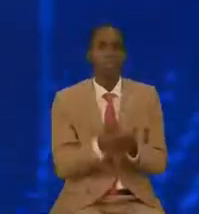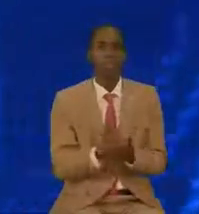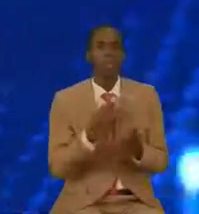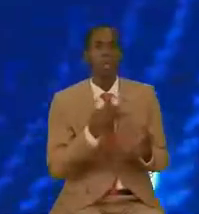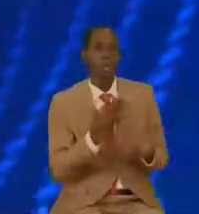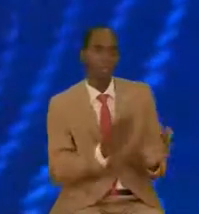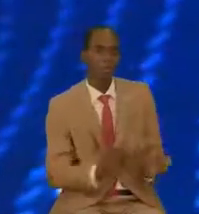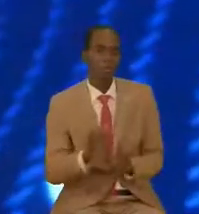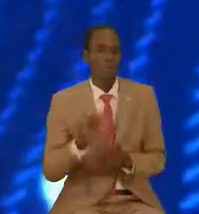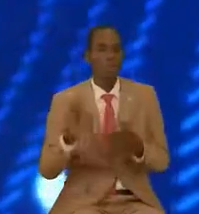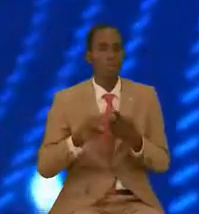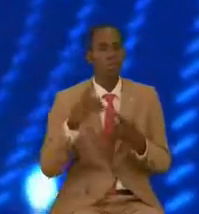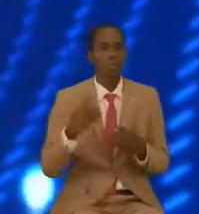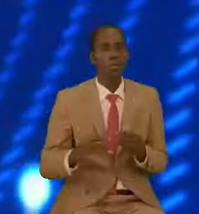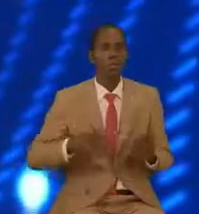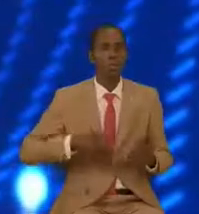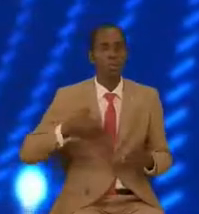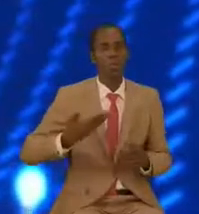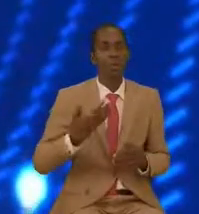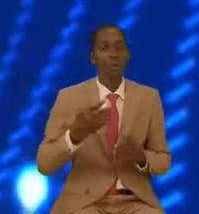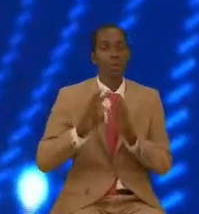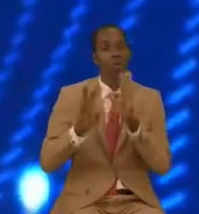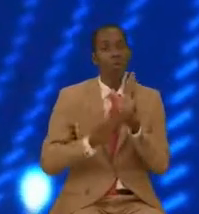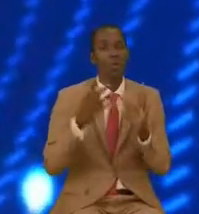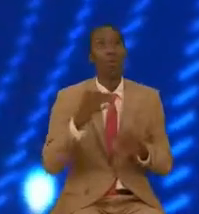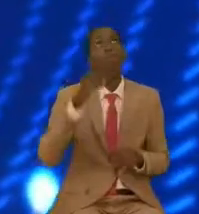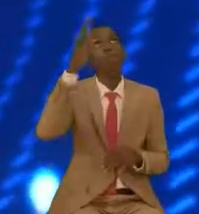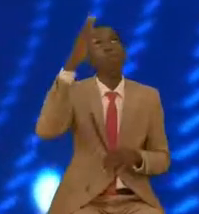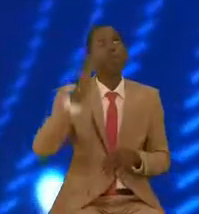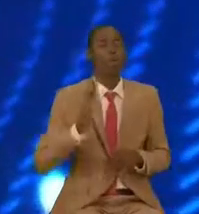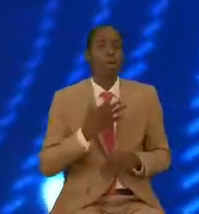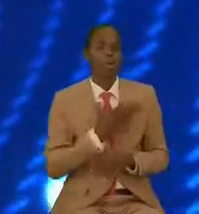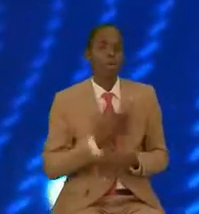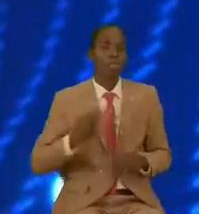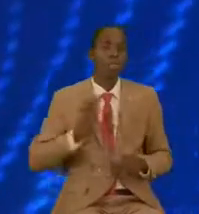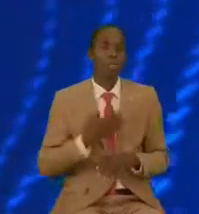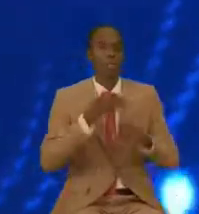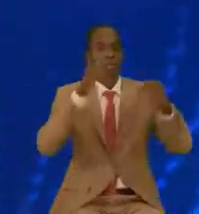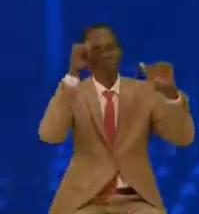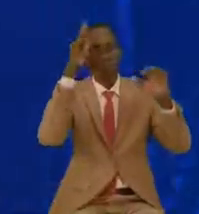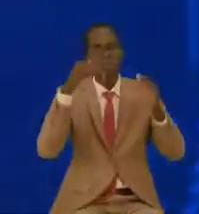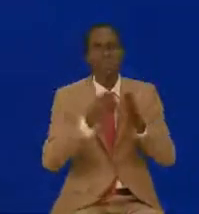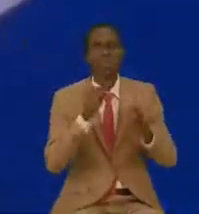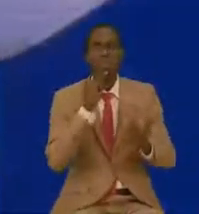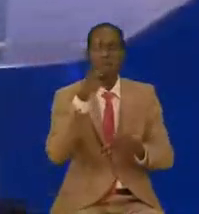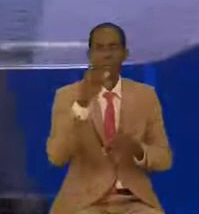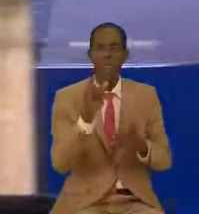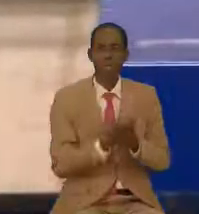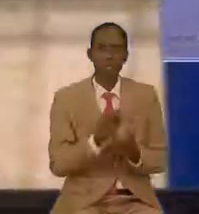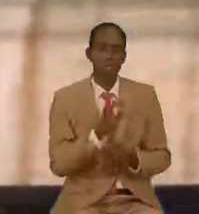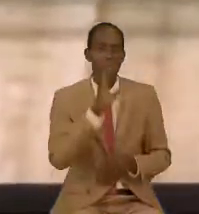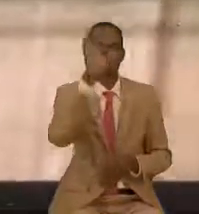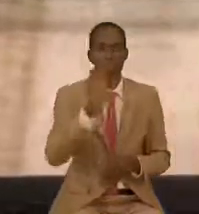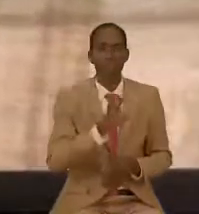l'amener dans sa vie selon la volonté de notre Dieu et Père. C'est par cette croix,